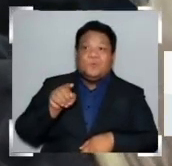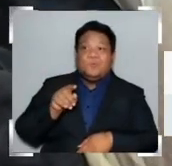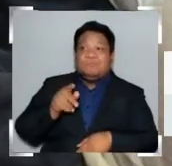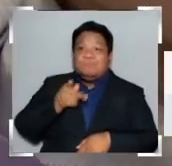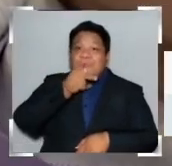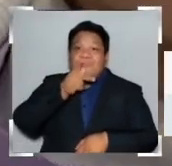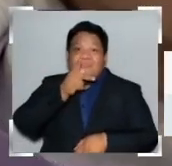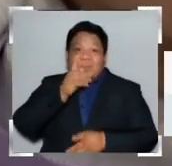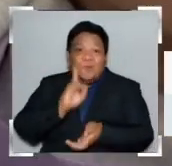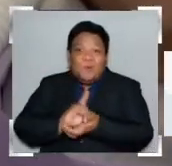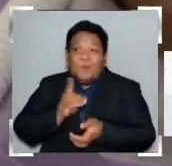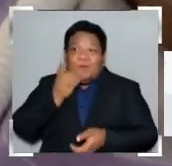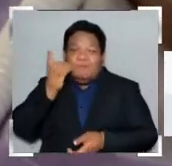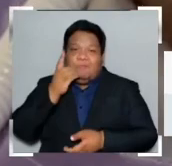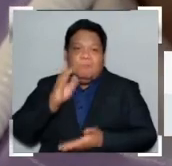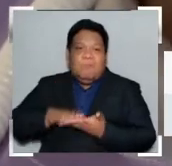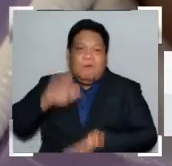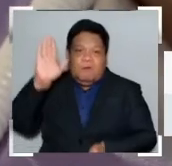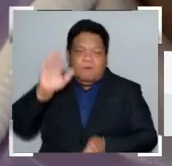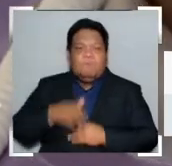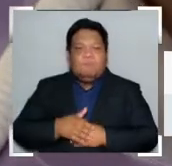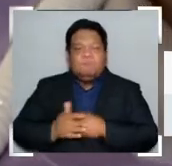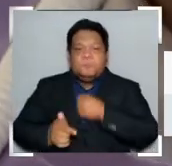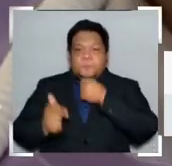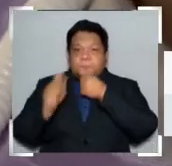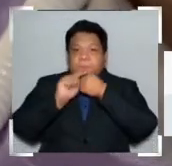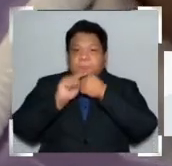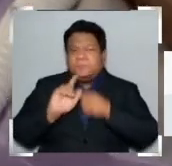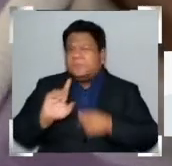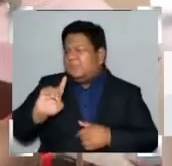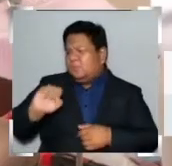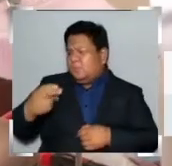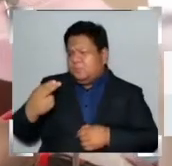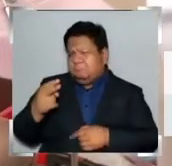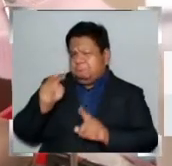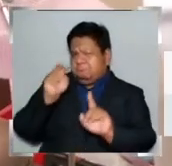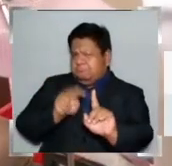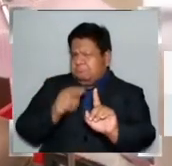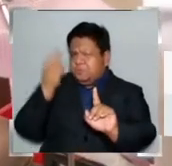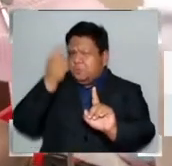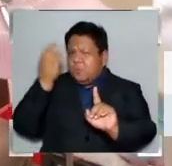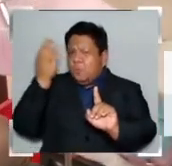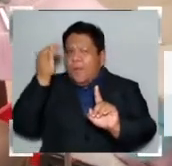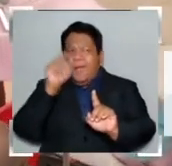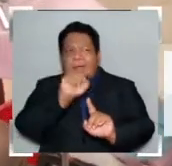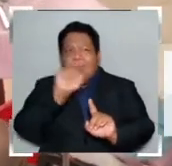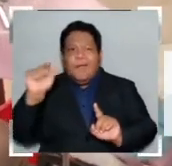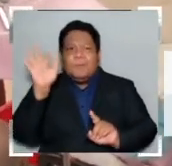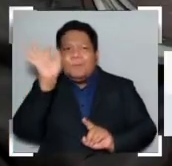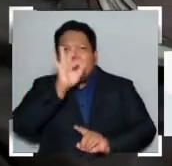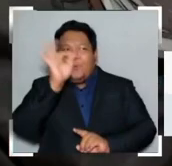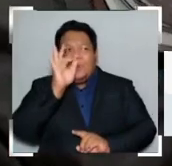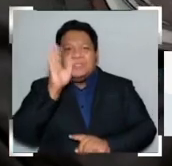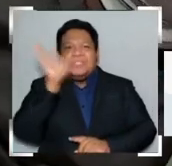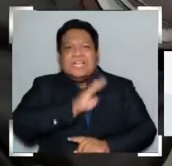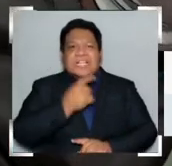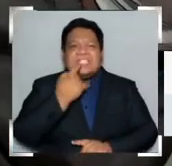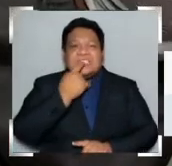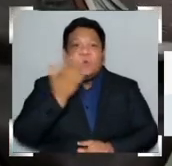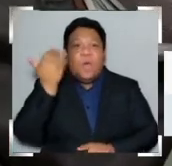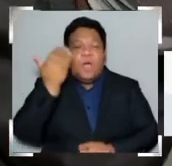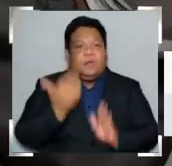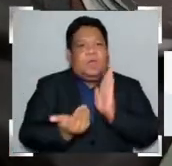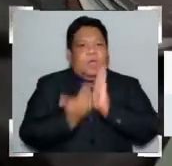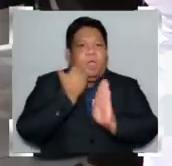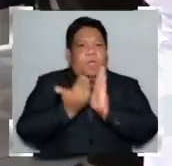ng DOH sa nakababahalang bilang ng mga Pilipinong sira-sira ang ngipin ay ang labis na pagkonsumo ng mga pagkain hindi nakabubuti